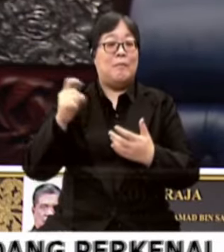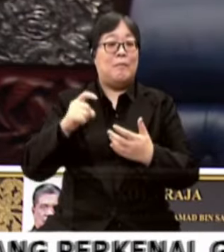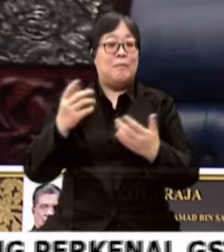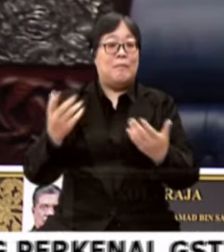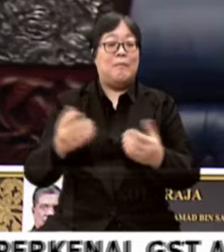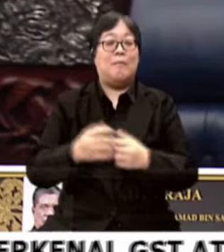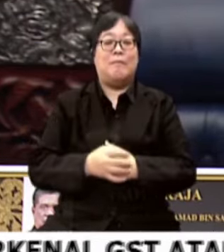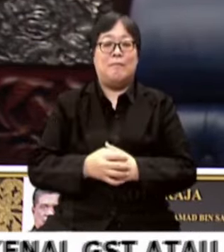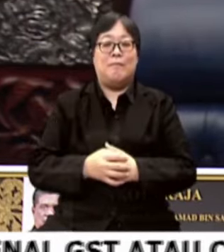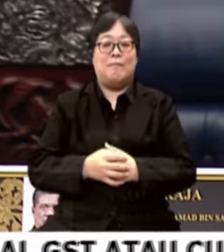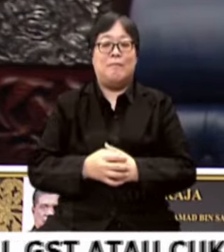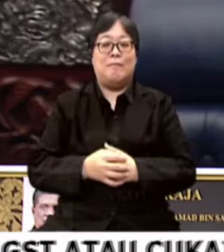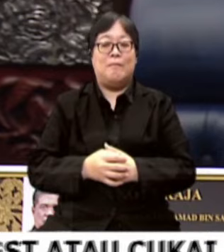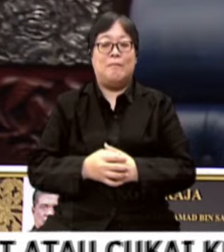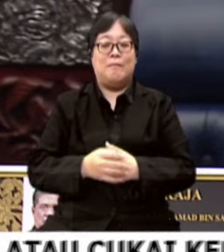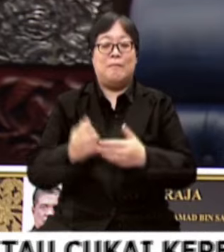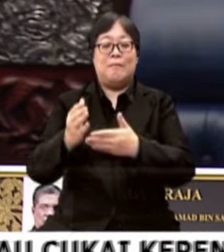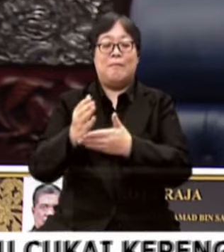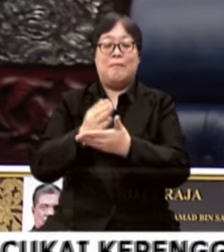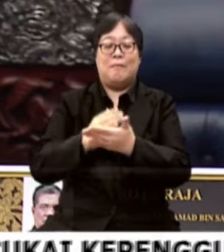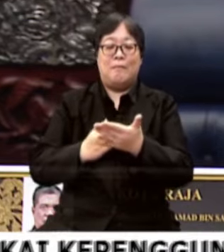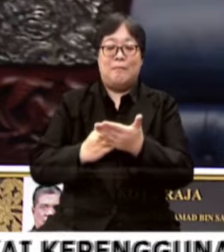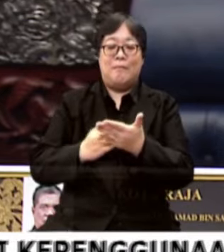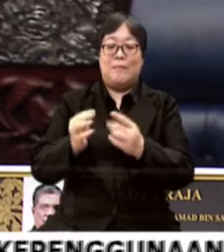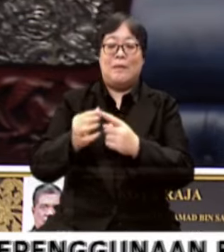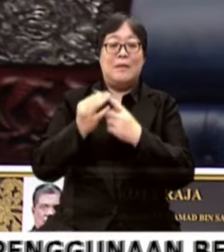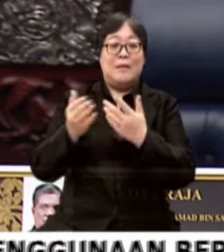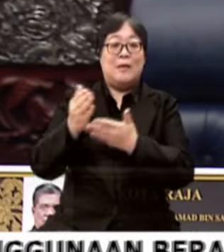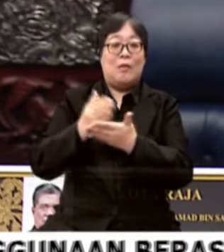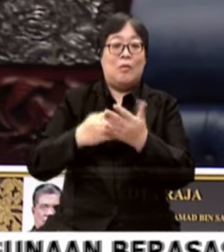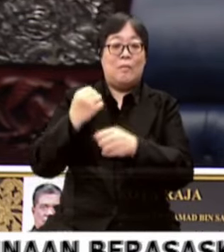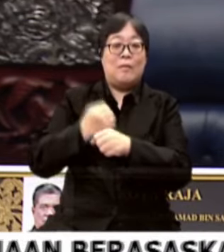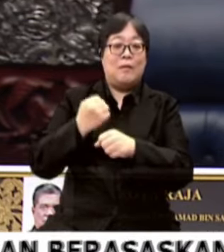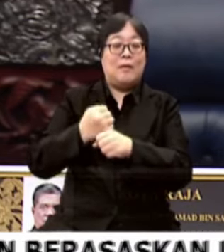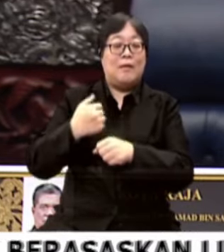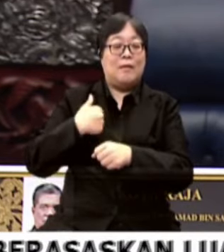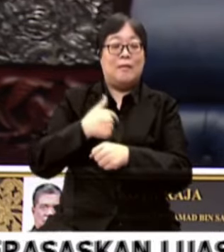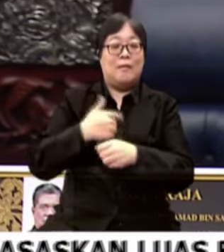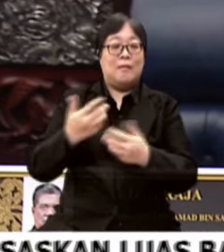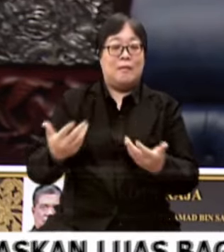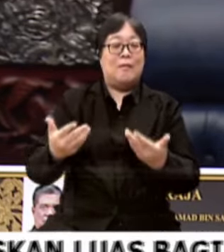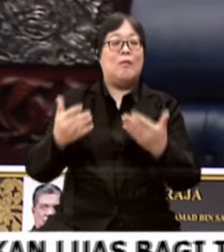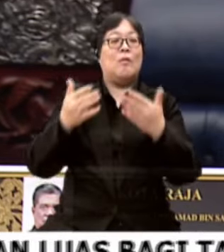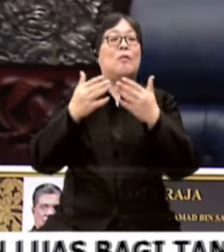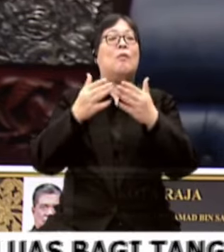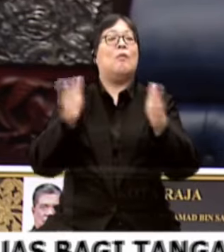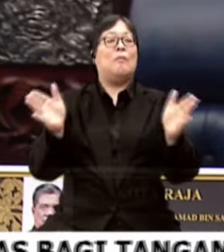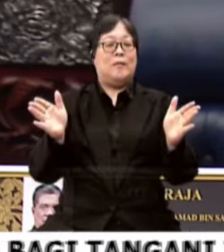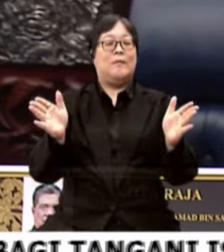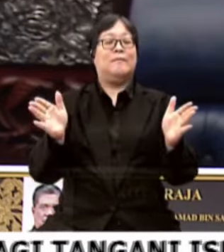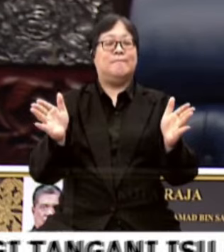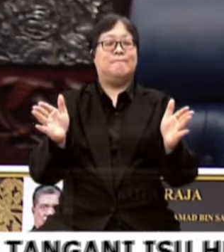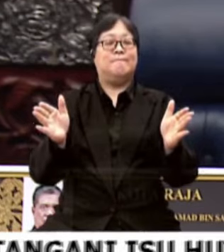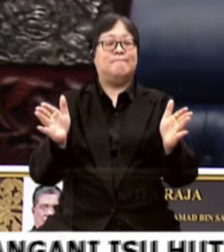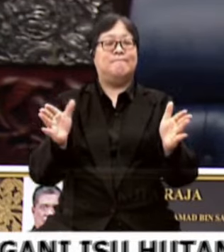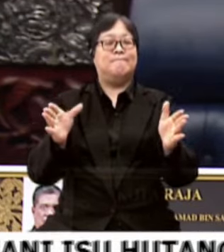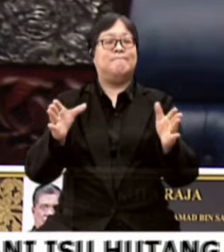ialah sektor pertamanya sektor pekerjaan kita ini lebih terbuka untuk